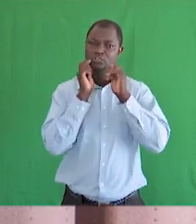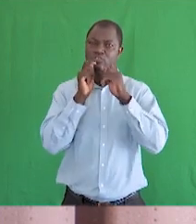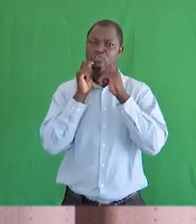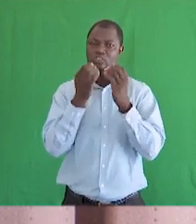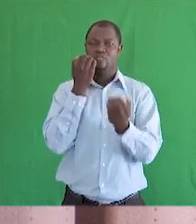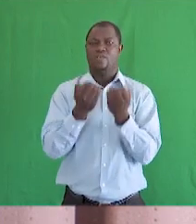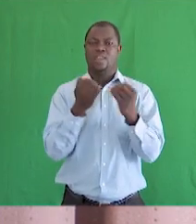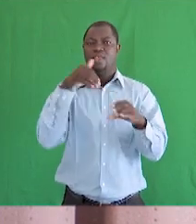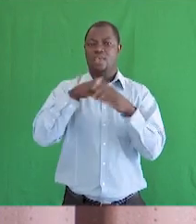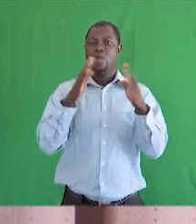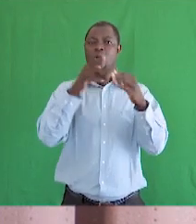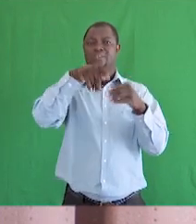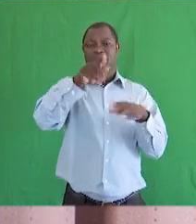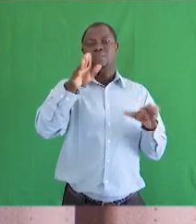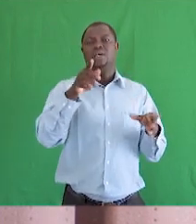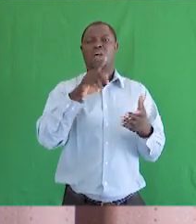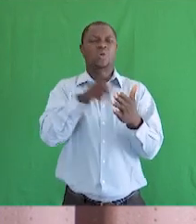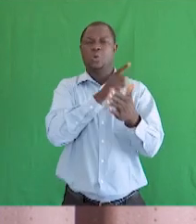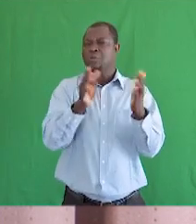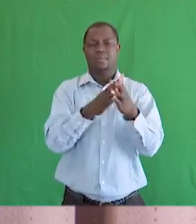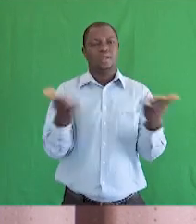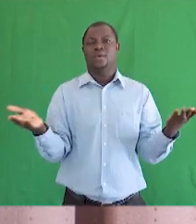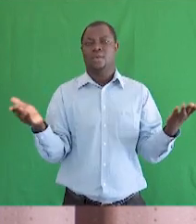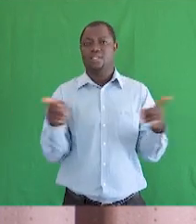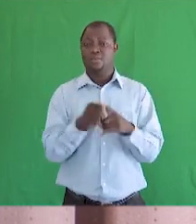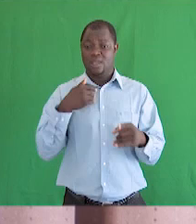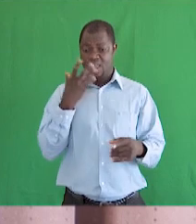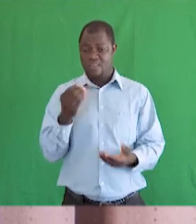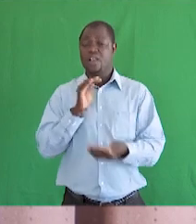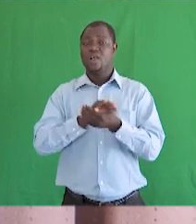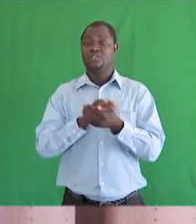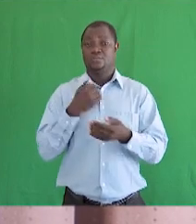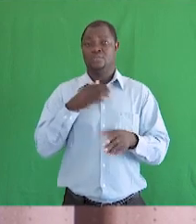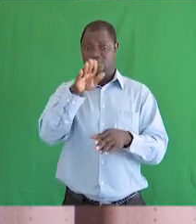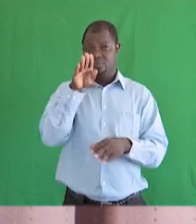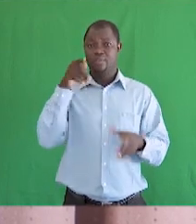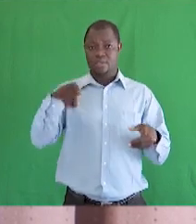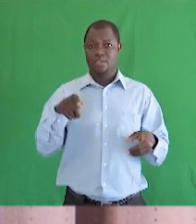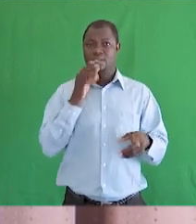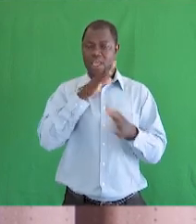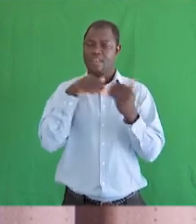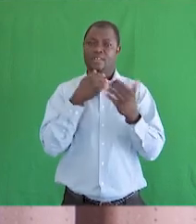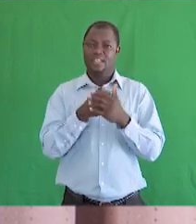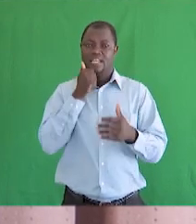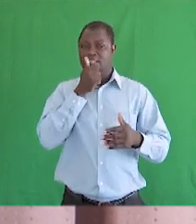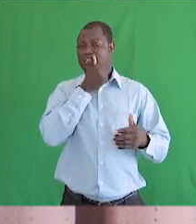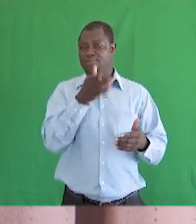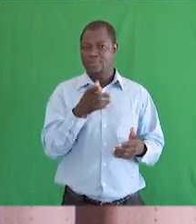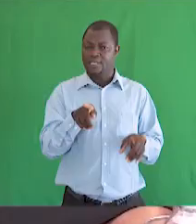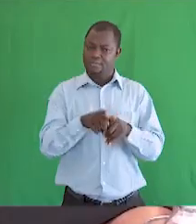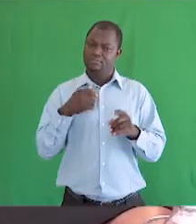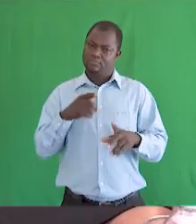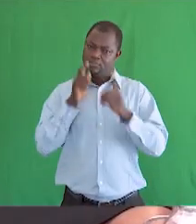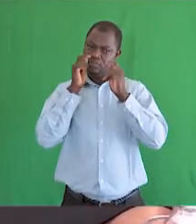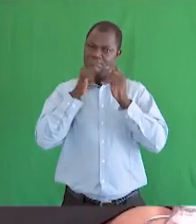kwatiri ikoko hakuna chakamboshata isu siri vanhu vanotsika nemagariro mashoko edu akaputirwa saka dzidziso yedu